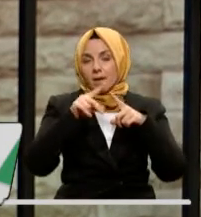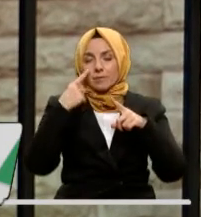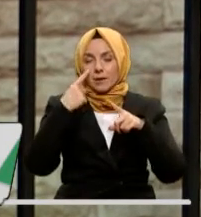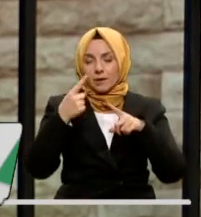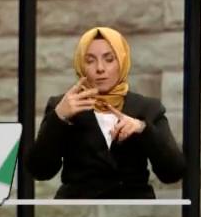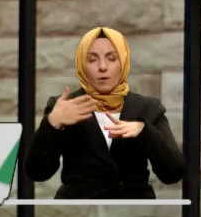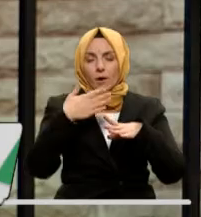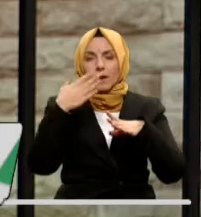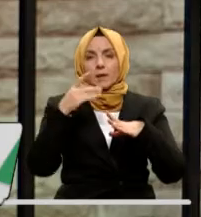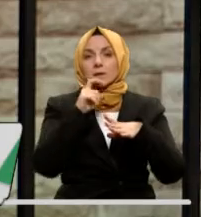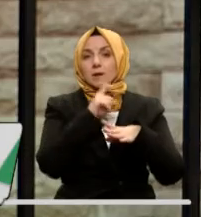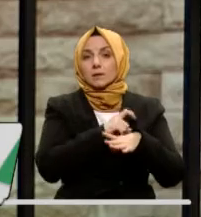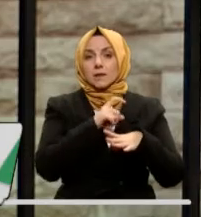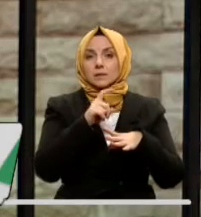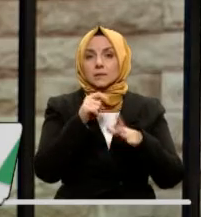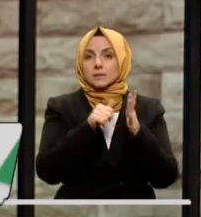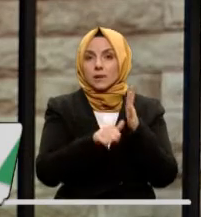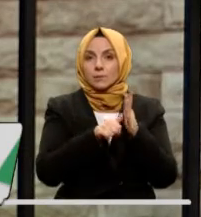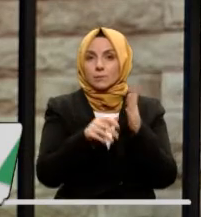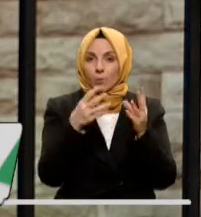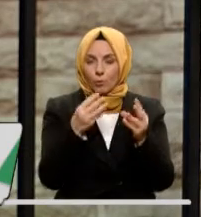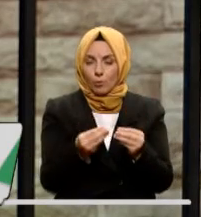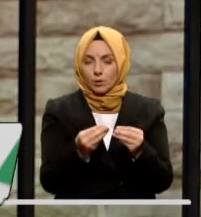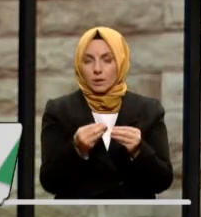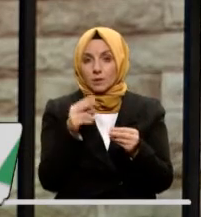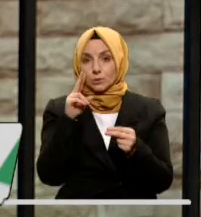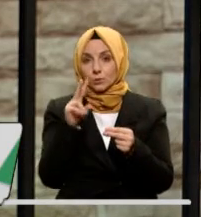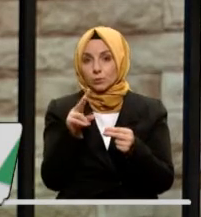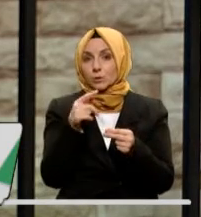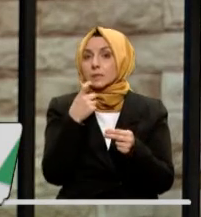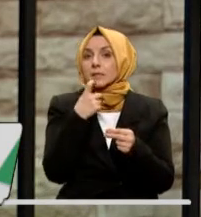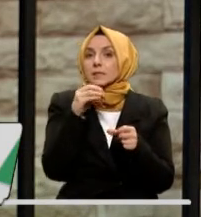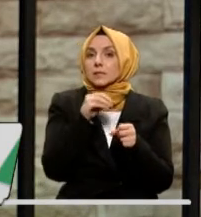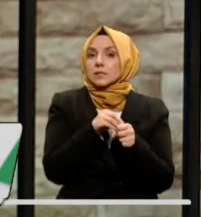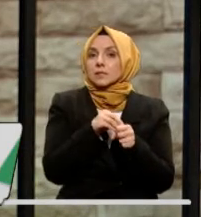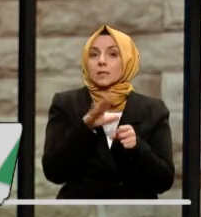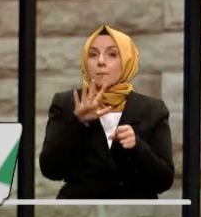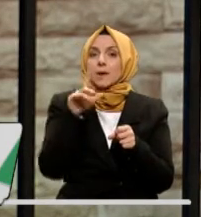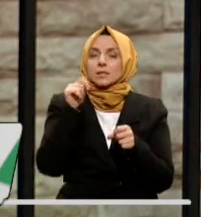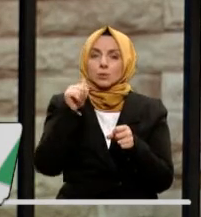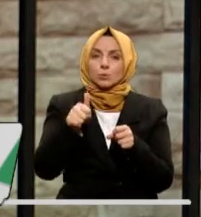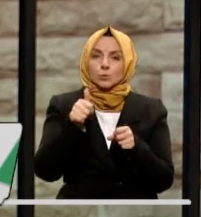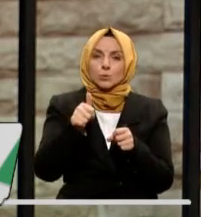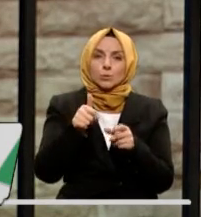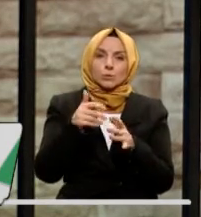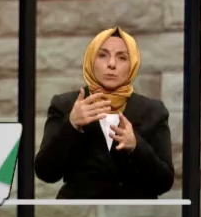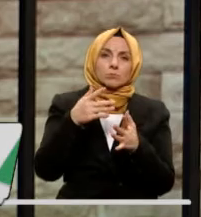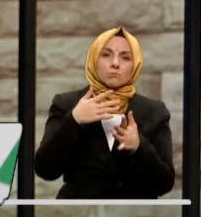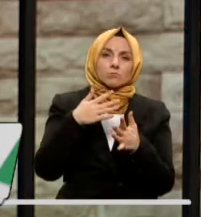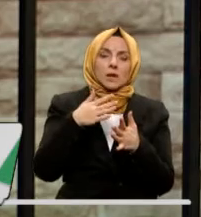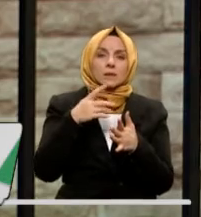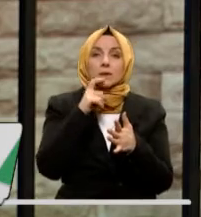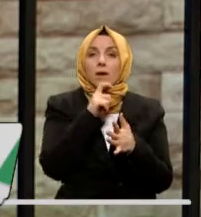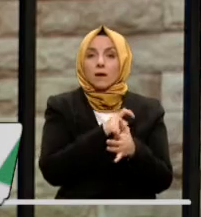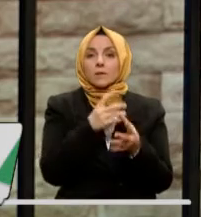adlandırılan takvimdir bu ve yılda işte beş günlük bir yanılma payının olduğu ifade ediliyor bu takvim